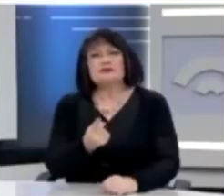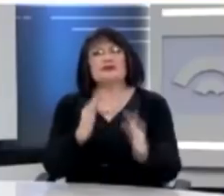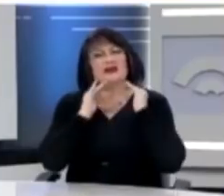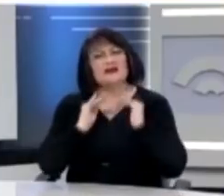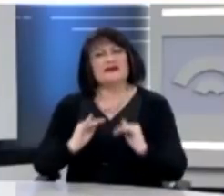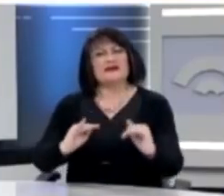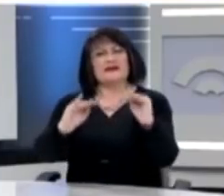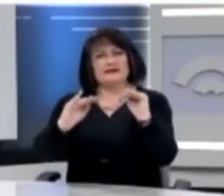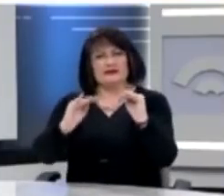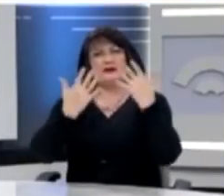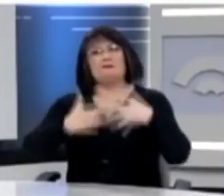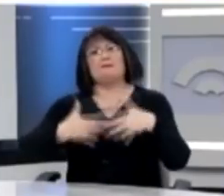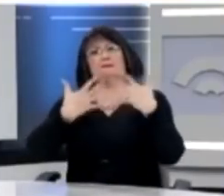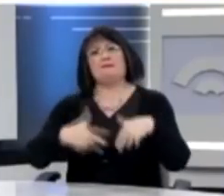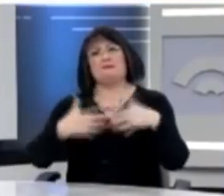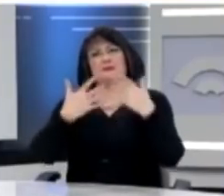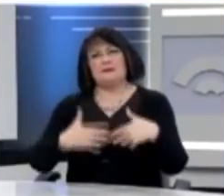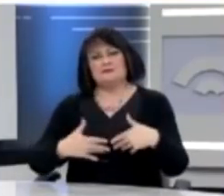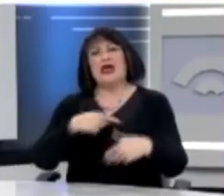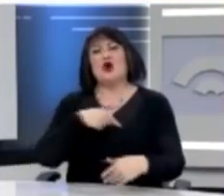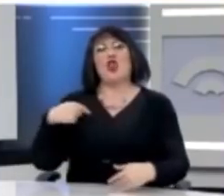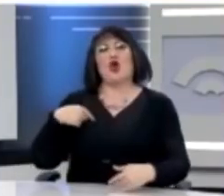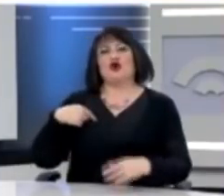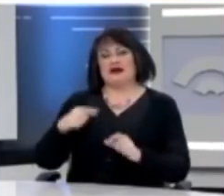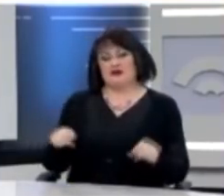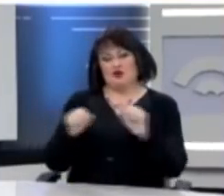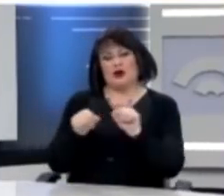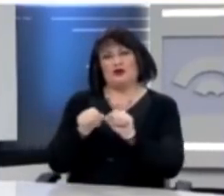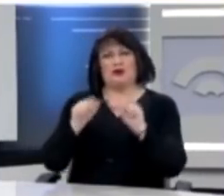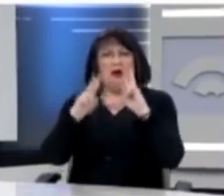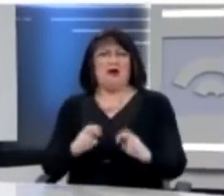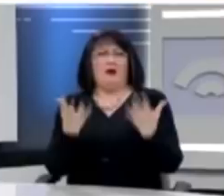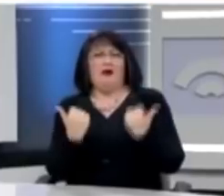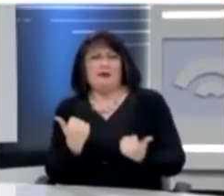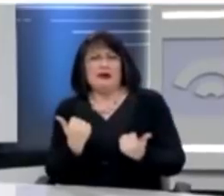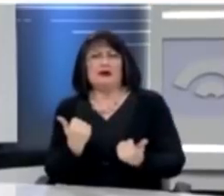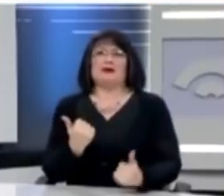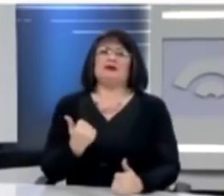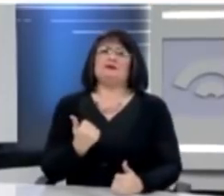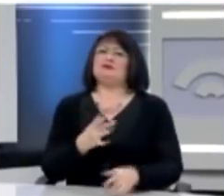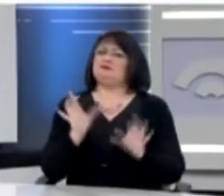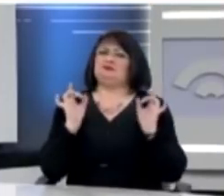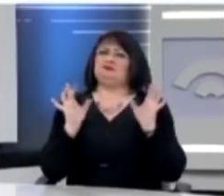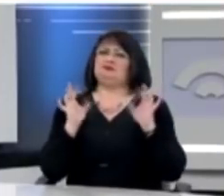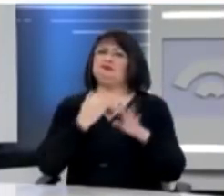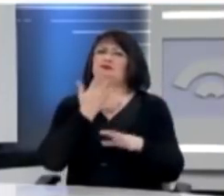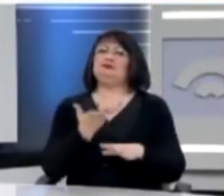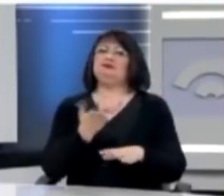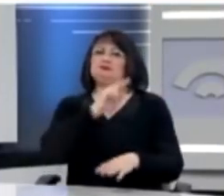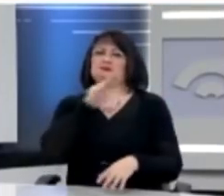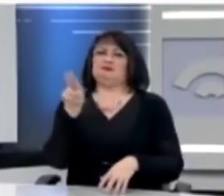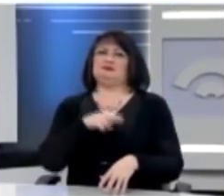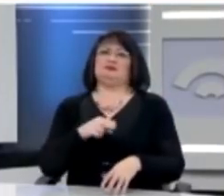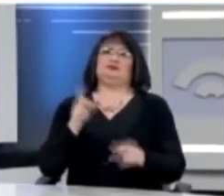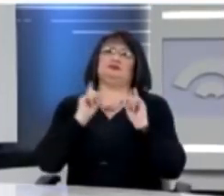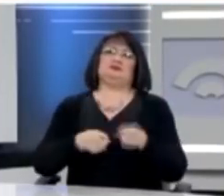σταθερό μηχανισμό δίπλα στον κάθε εργοδότη, χωρίς έλεγχο, χωρίς κανένας να μπορεί να αναιρέσει